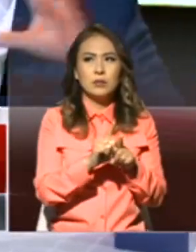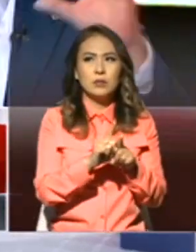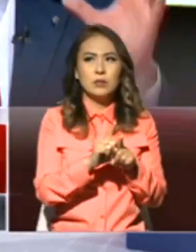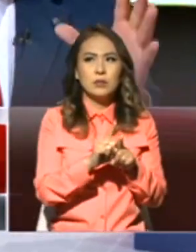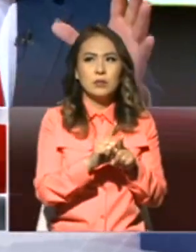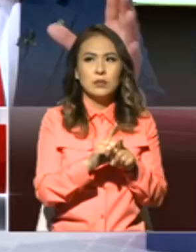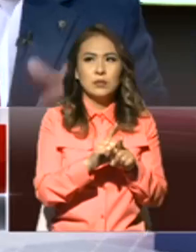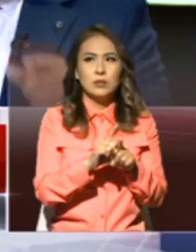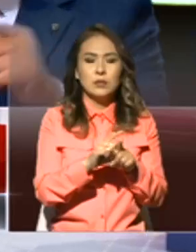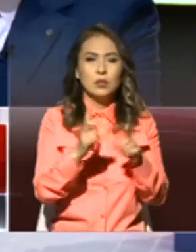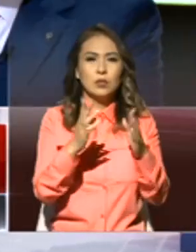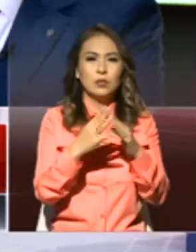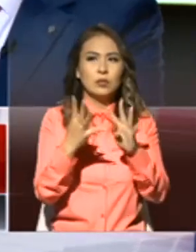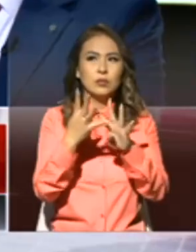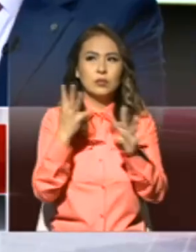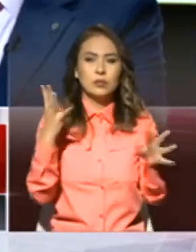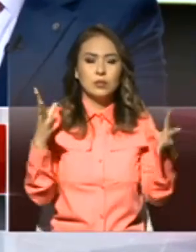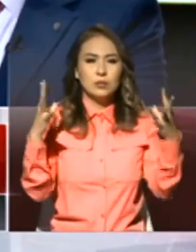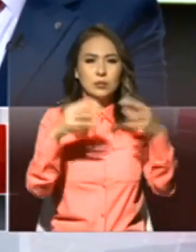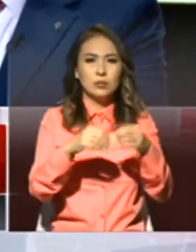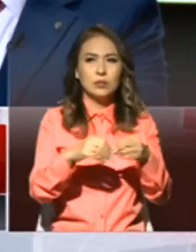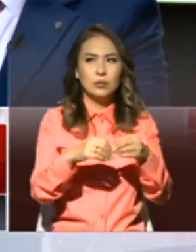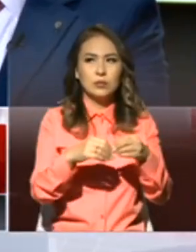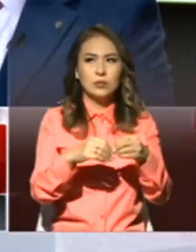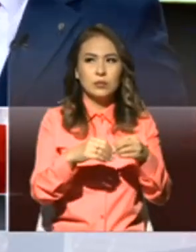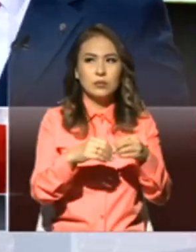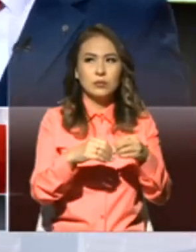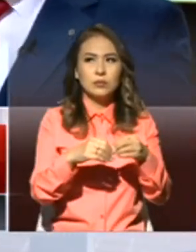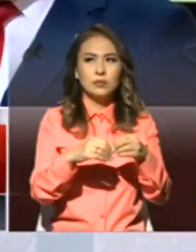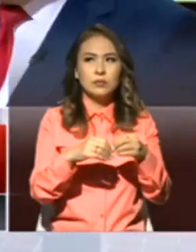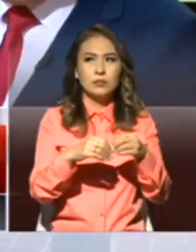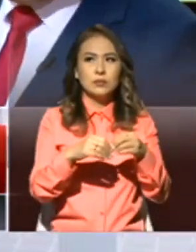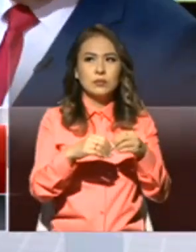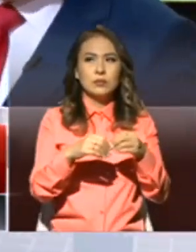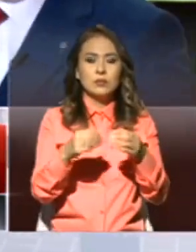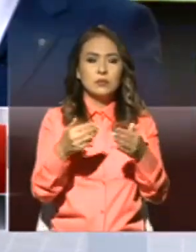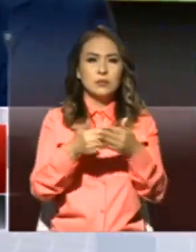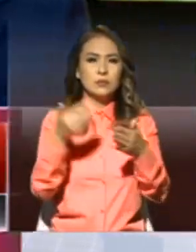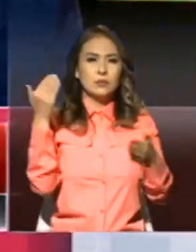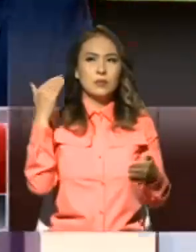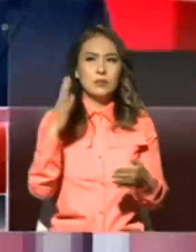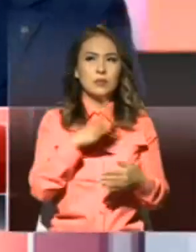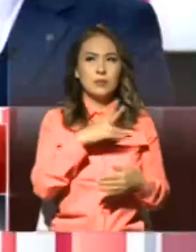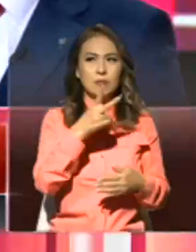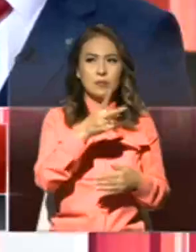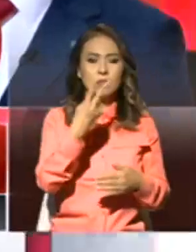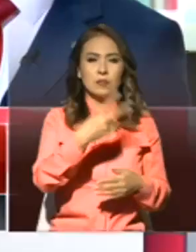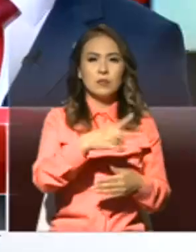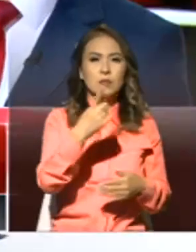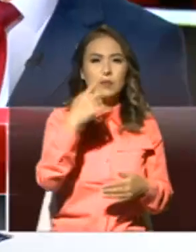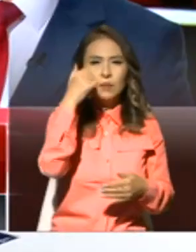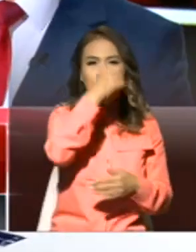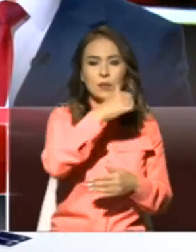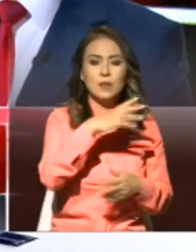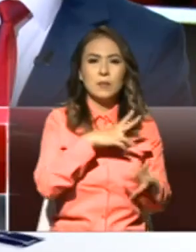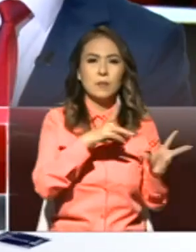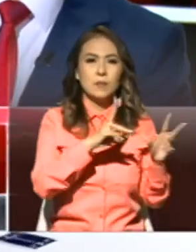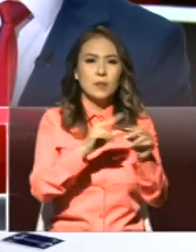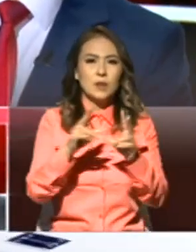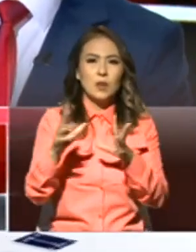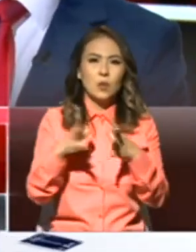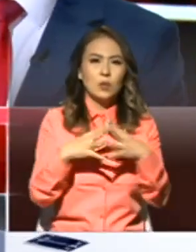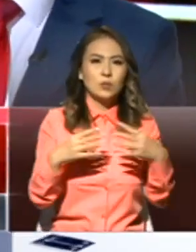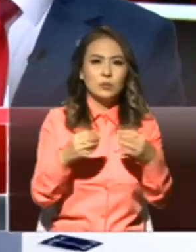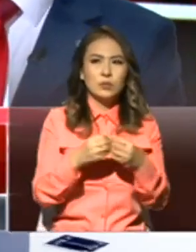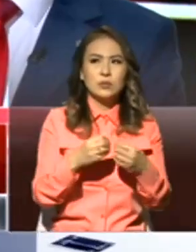бүткіл үй кезегінде тұрған адамдарды сол нысанға қатысады. Көрдіңіздер ма? Бұрын, мысалы, 2021 жылға дейін бақыт отбасы бағдарламасы